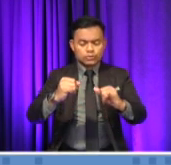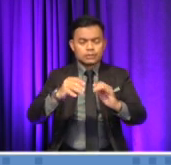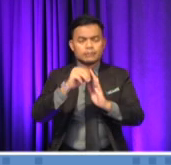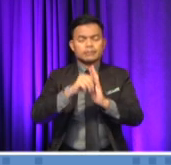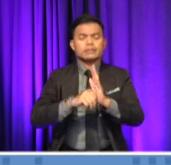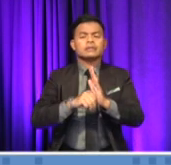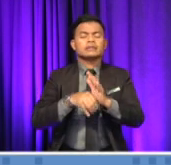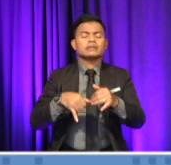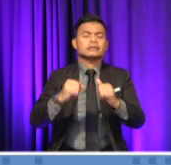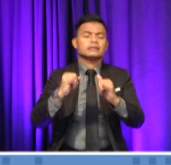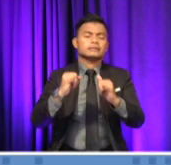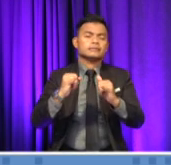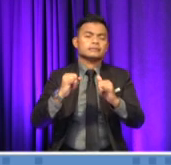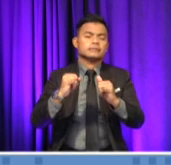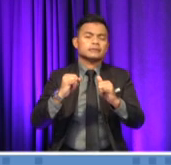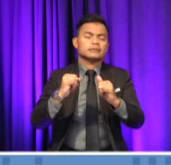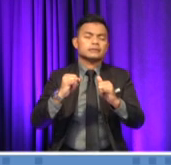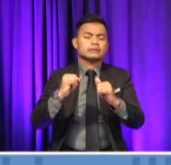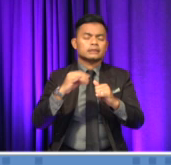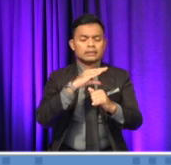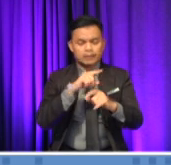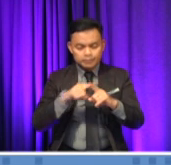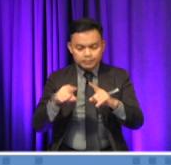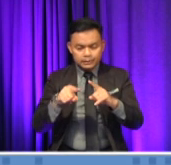dilepaskan harus berhenti mengalir